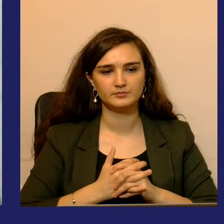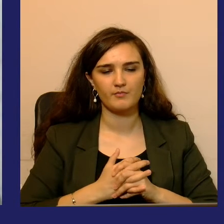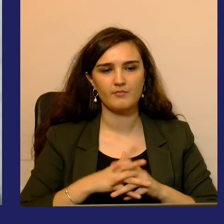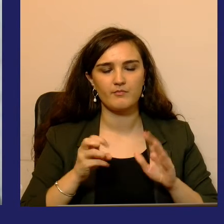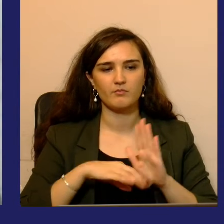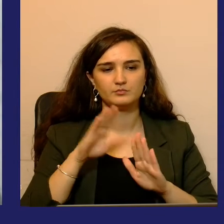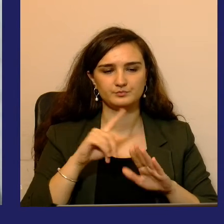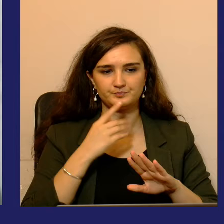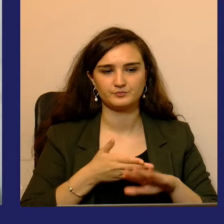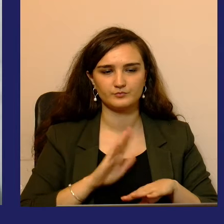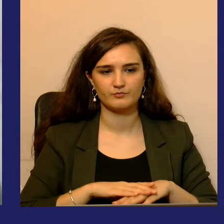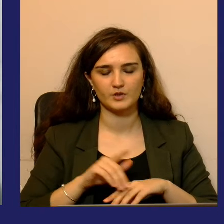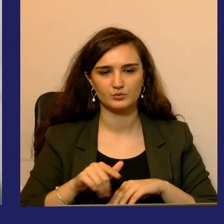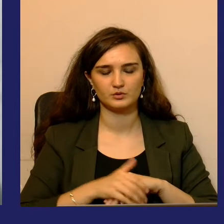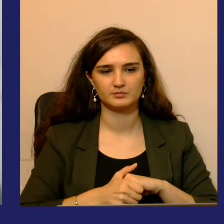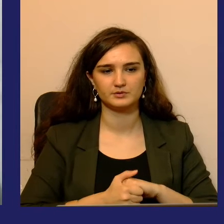უფრო ართულებს